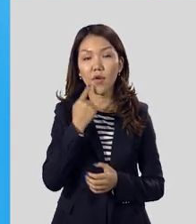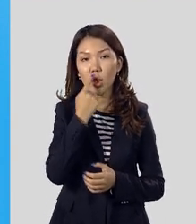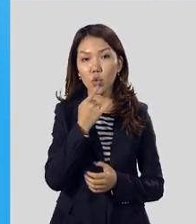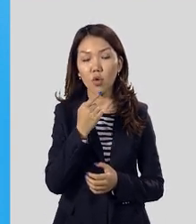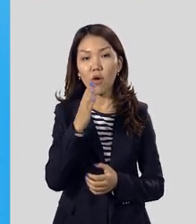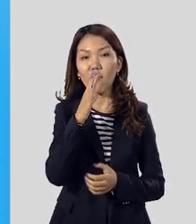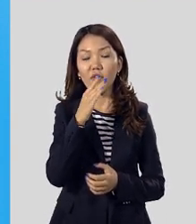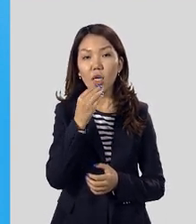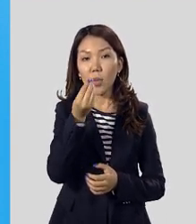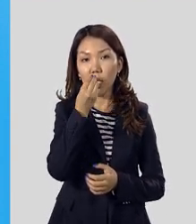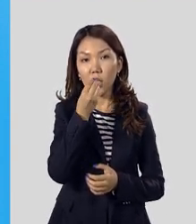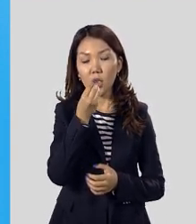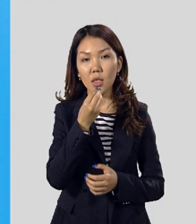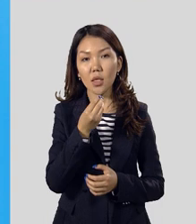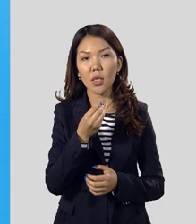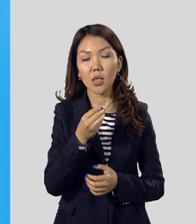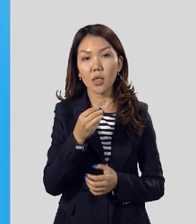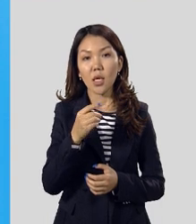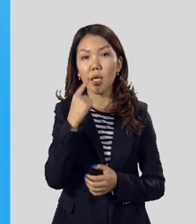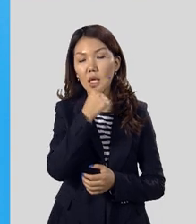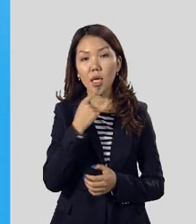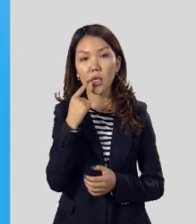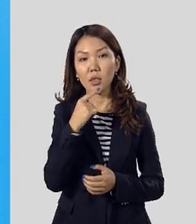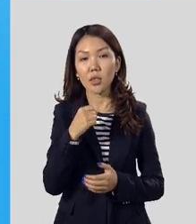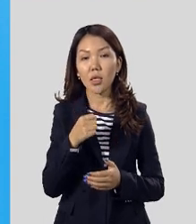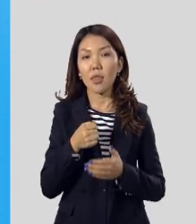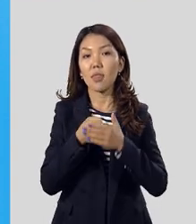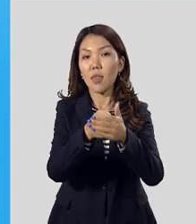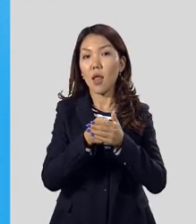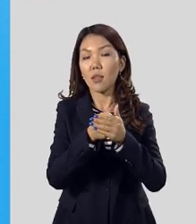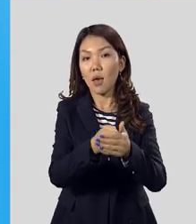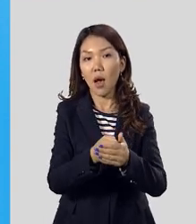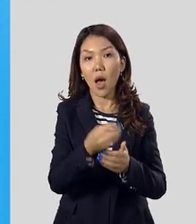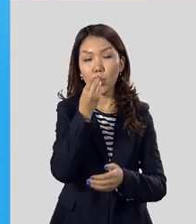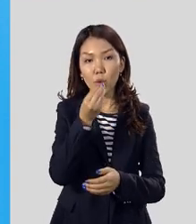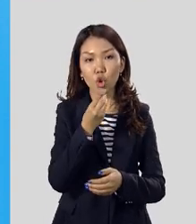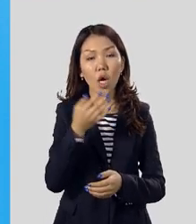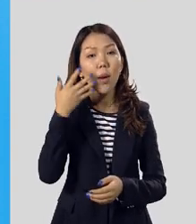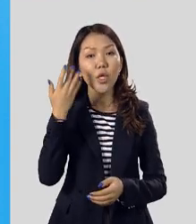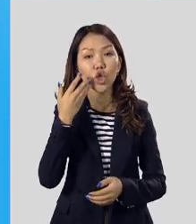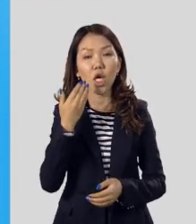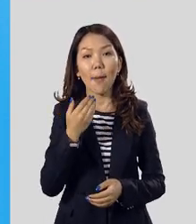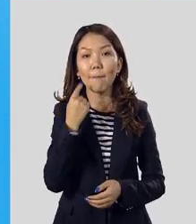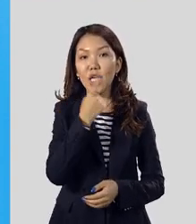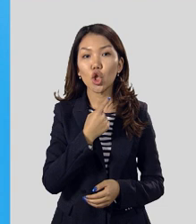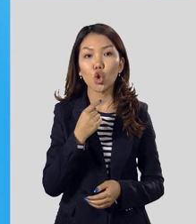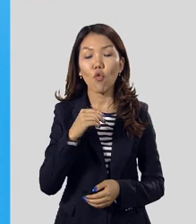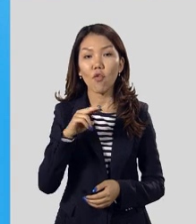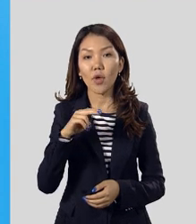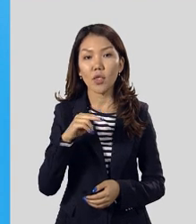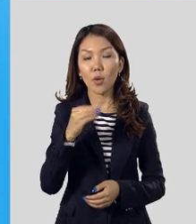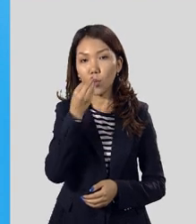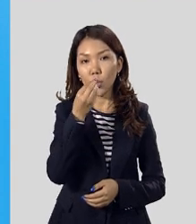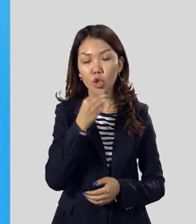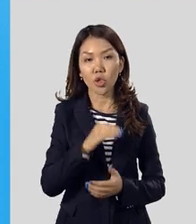язык подталкивает пищу к зубам, тем самым облегчая пережевывание, а уже пережеванную